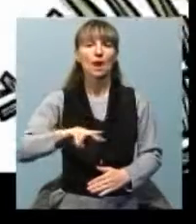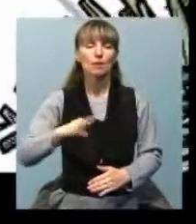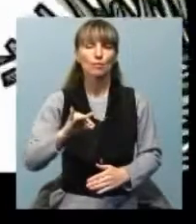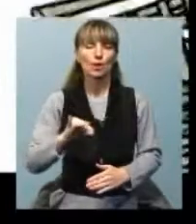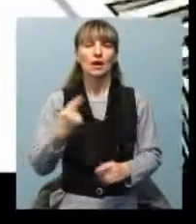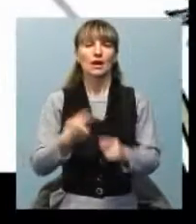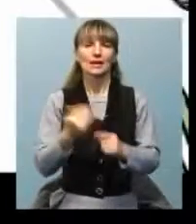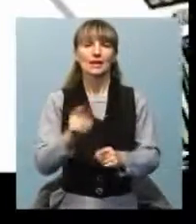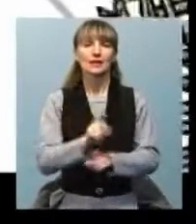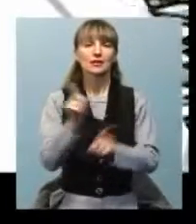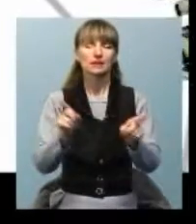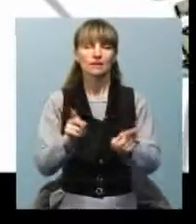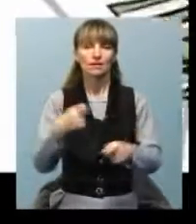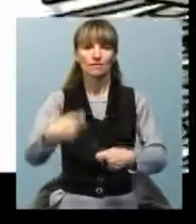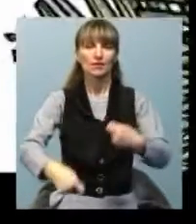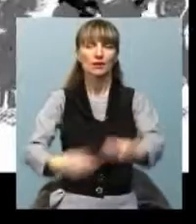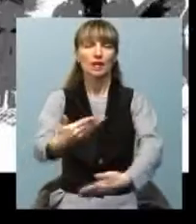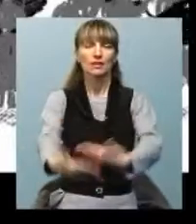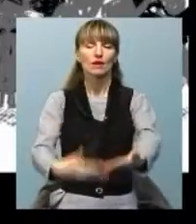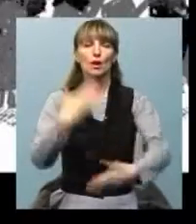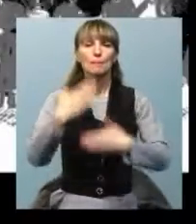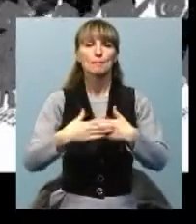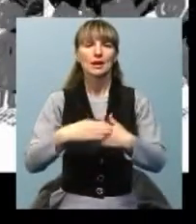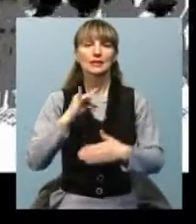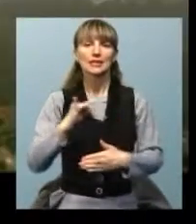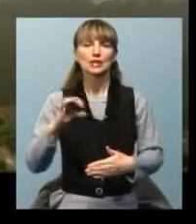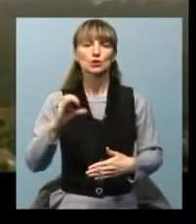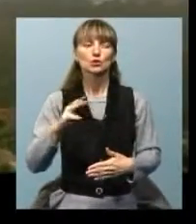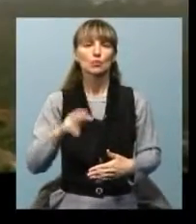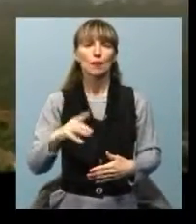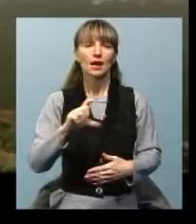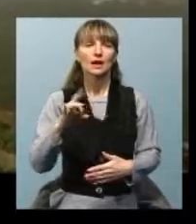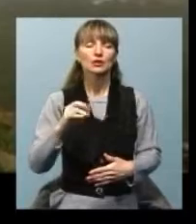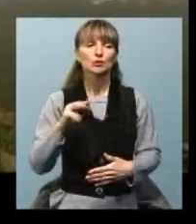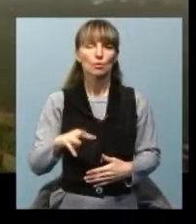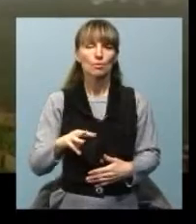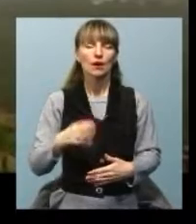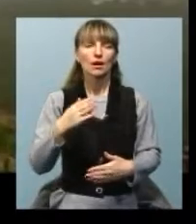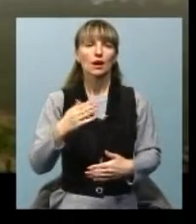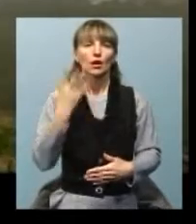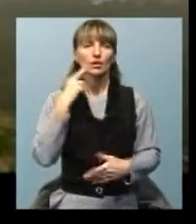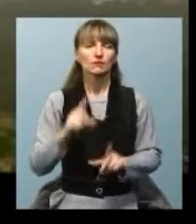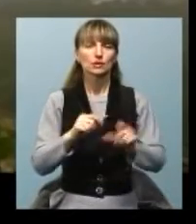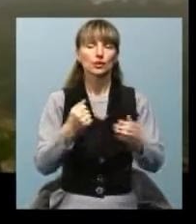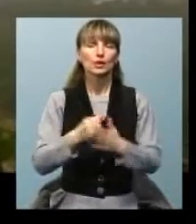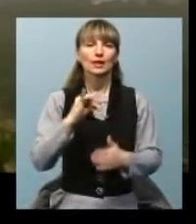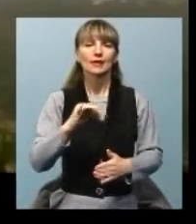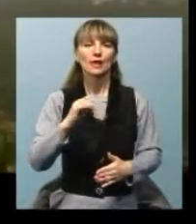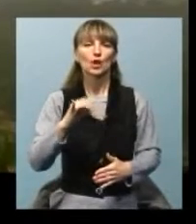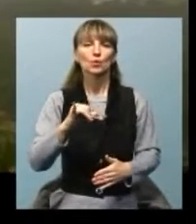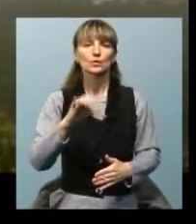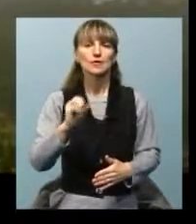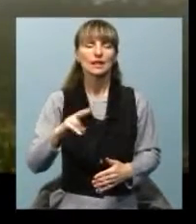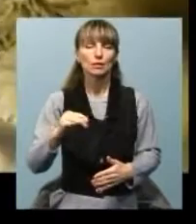гілки люди стелили перед Ісусом Христом, коли він в'їжджав до Єрусалима. Але оскільки в наших краях пальми не ростуть, їх